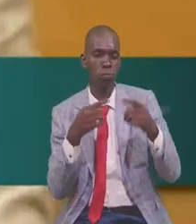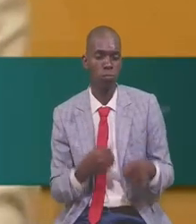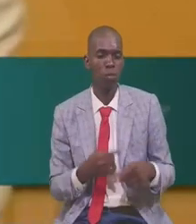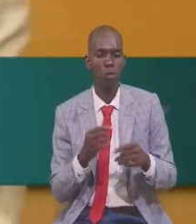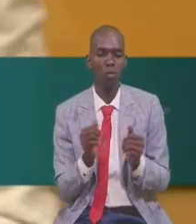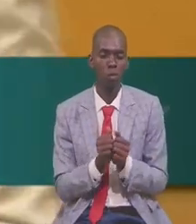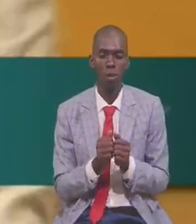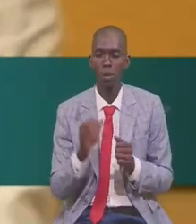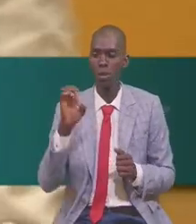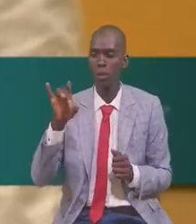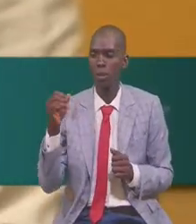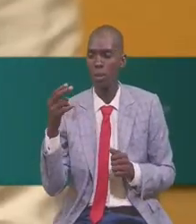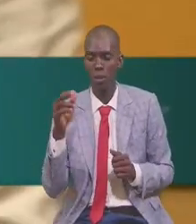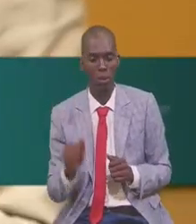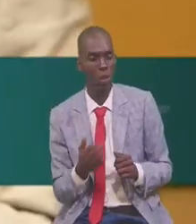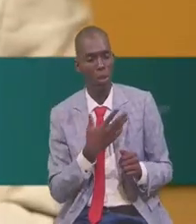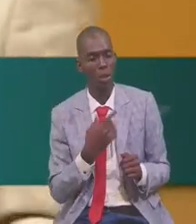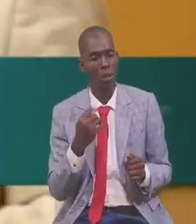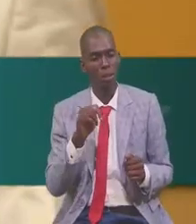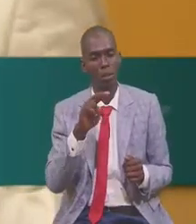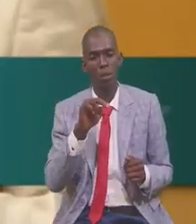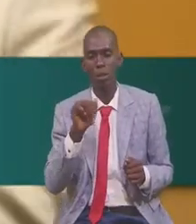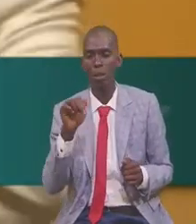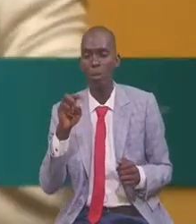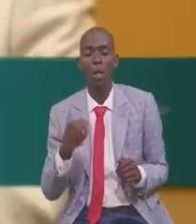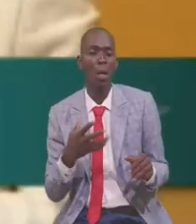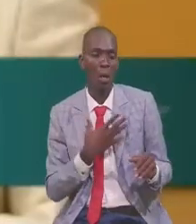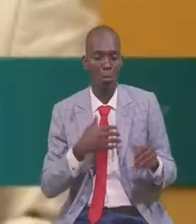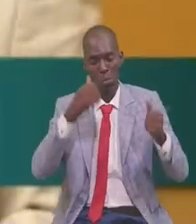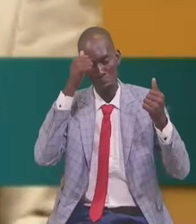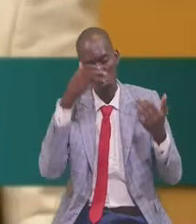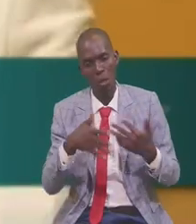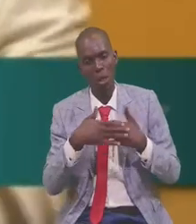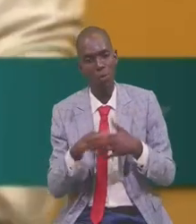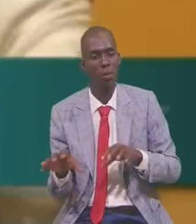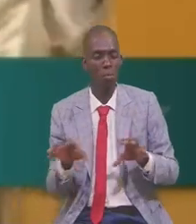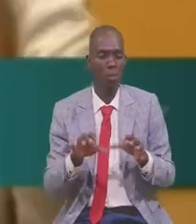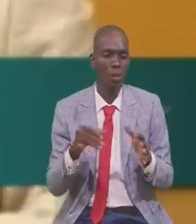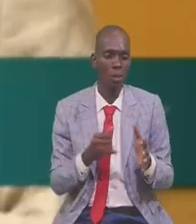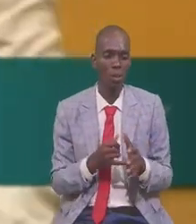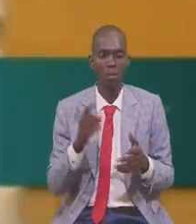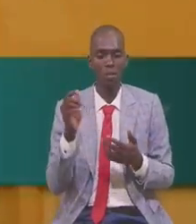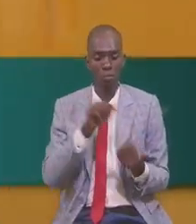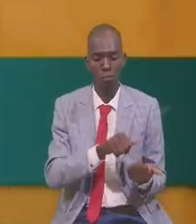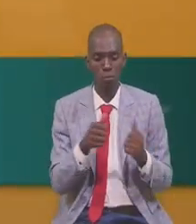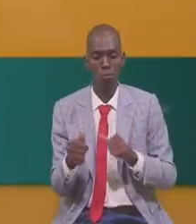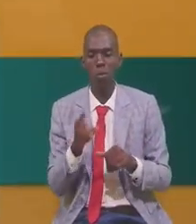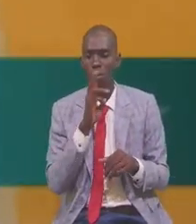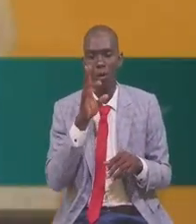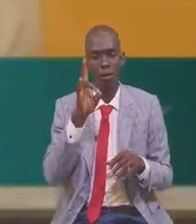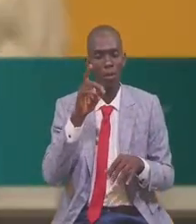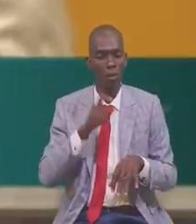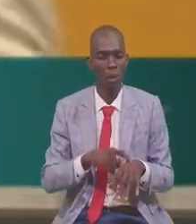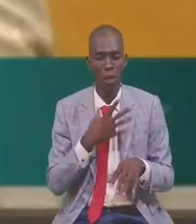il est allé là-bas 3, 4, 5, 6 fois 7. Et la chair est revenue, la lèpre est partie. Nous